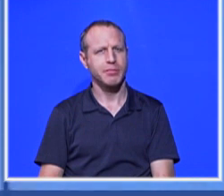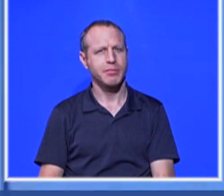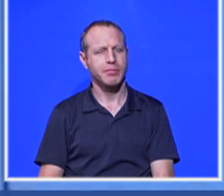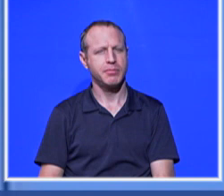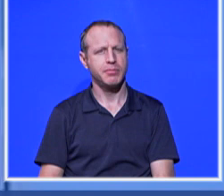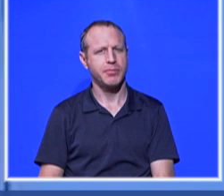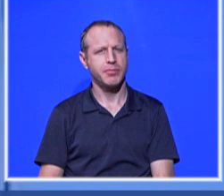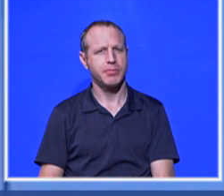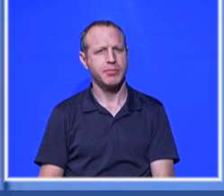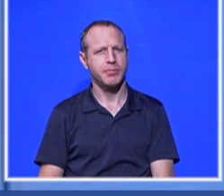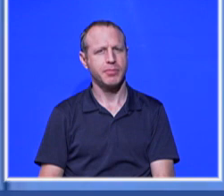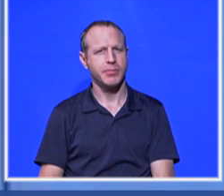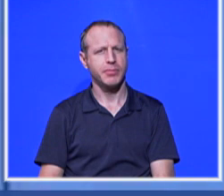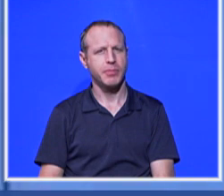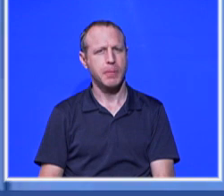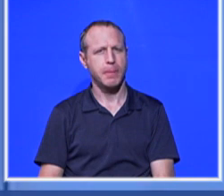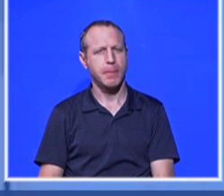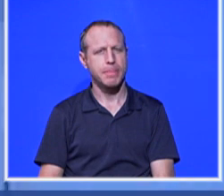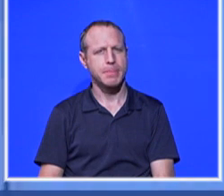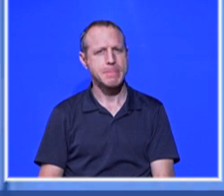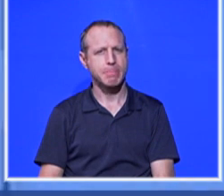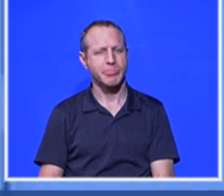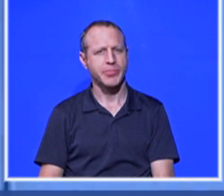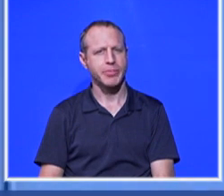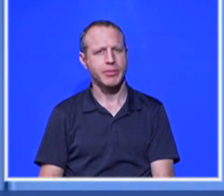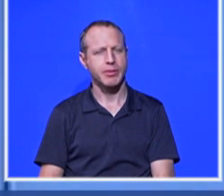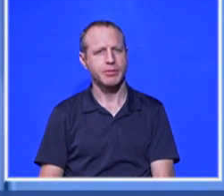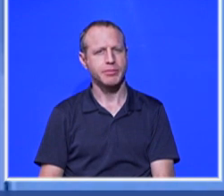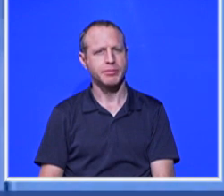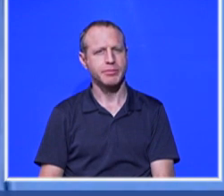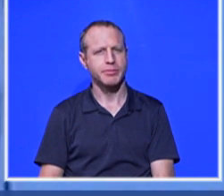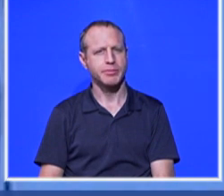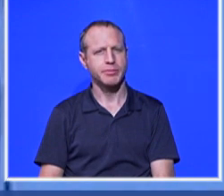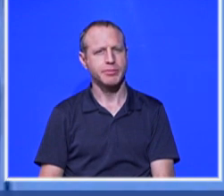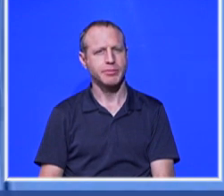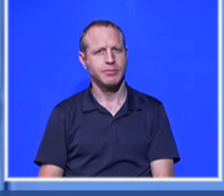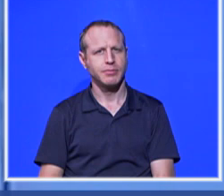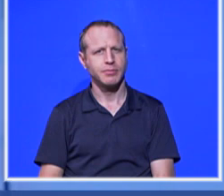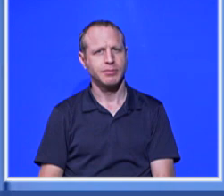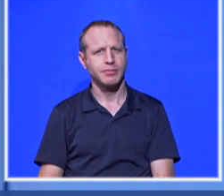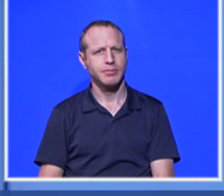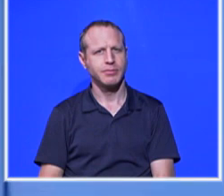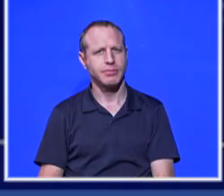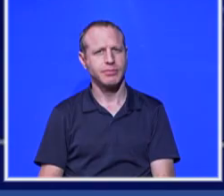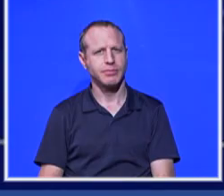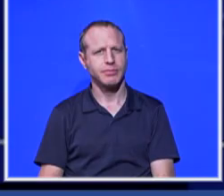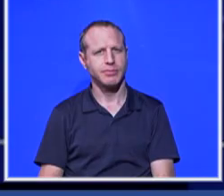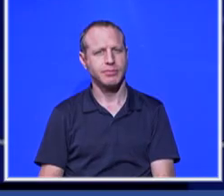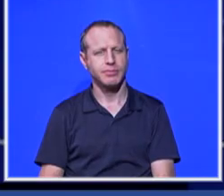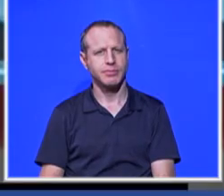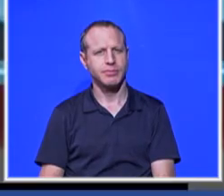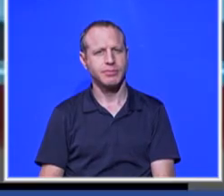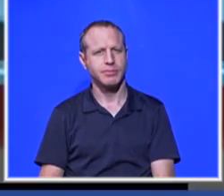اليوم وكأنه في ليونة وكأنه في تمهيد لهذه الأرضية إنه it's okay